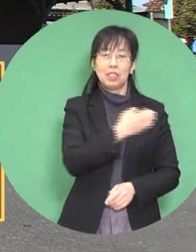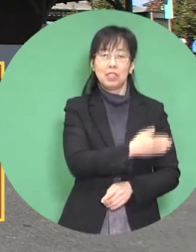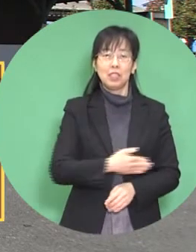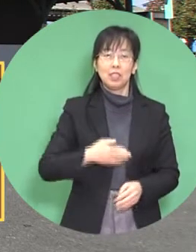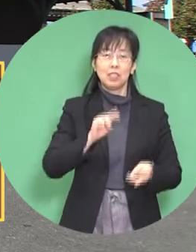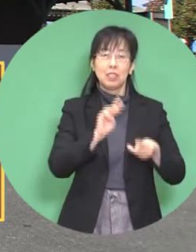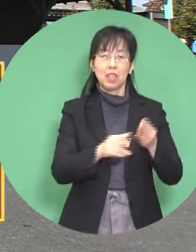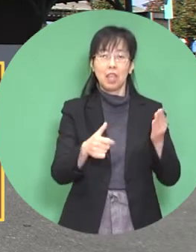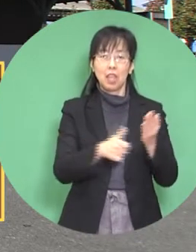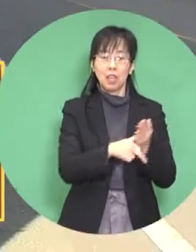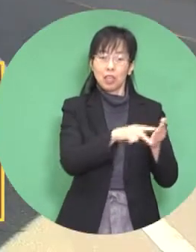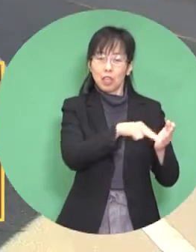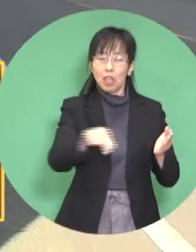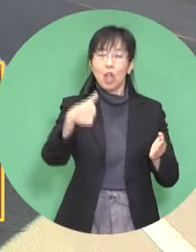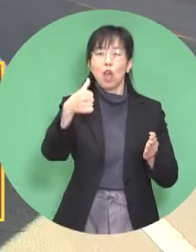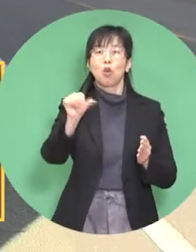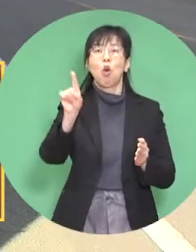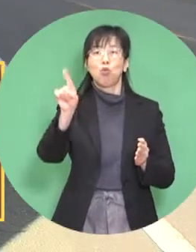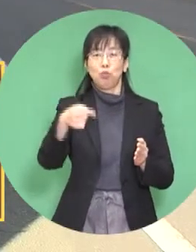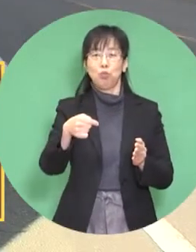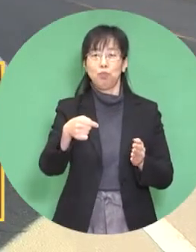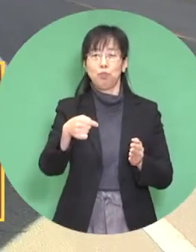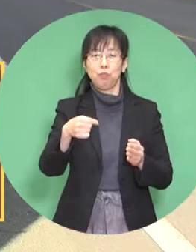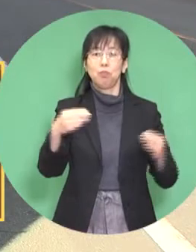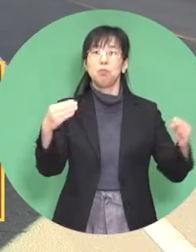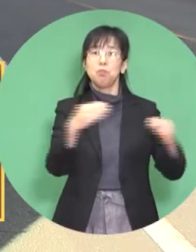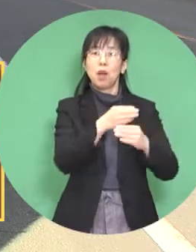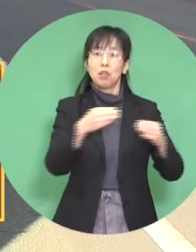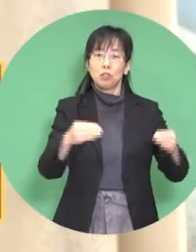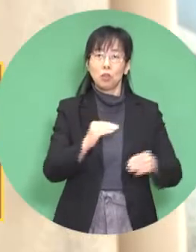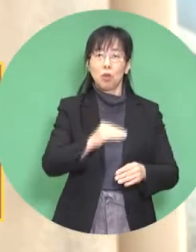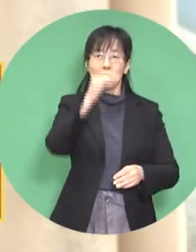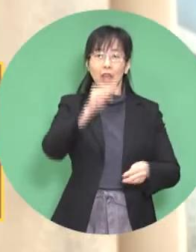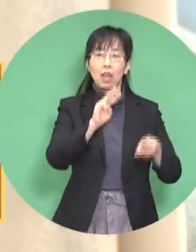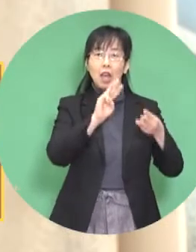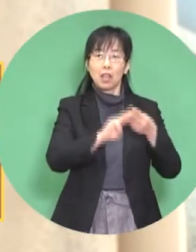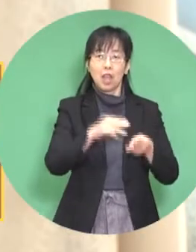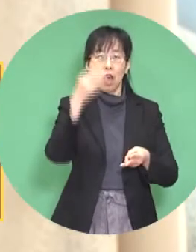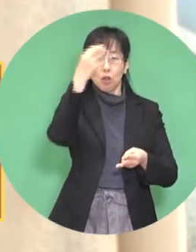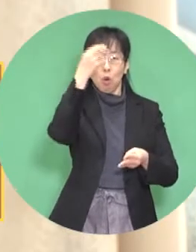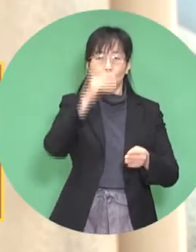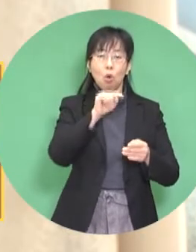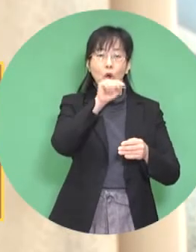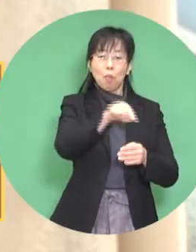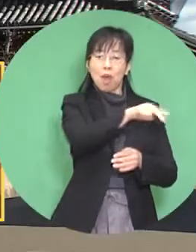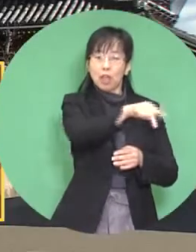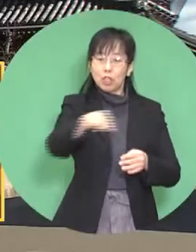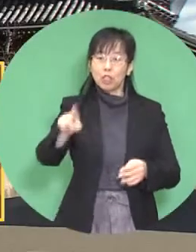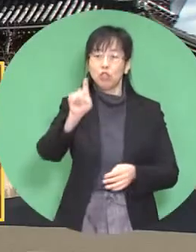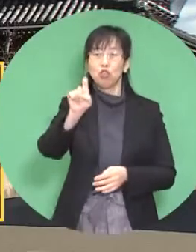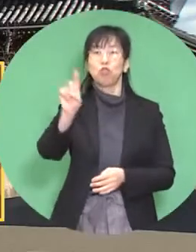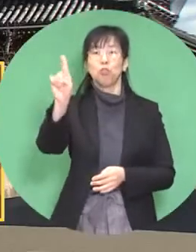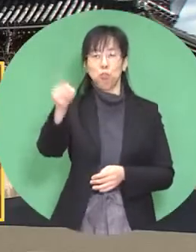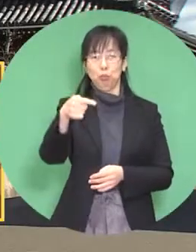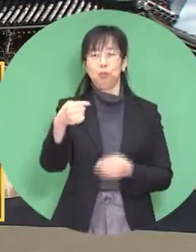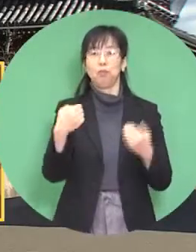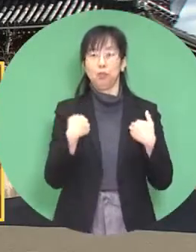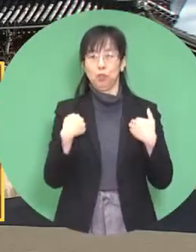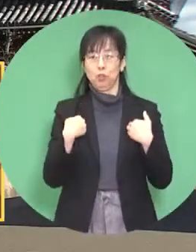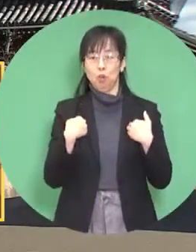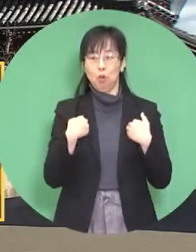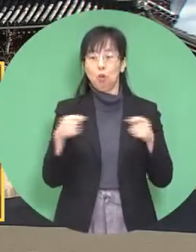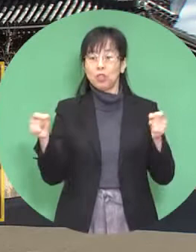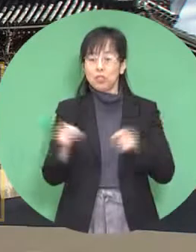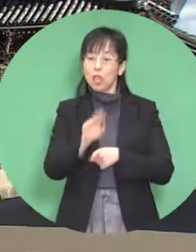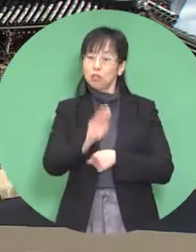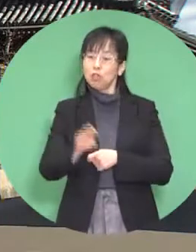歩5分、三重交通バス高田高校前から徒歩10分、近くに駐車場もあ